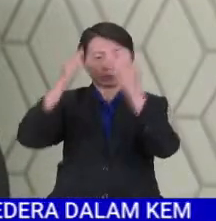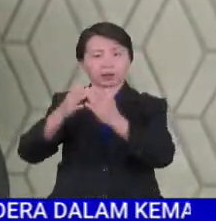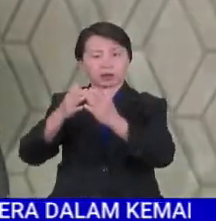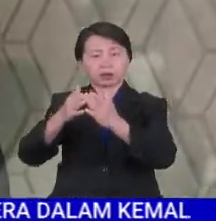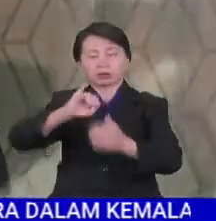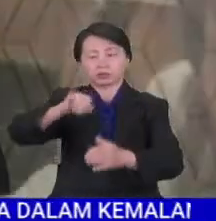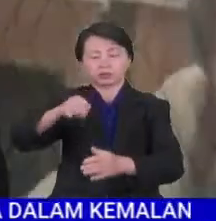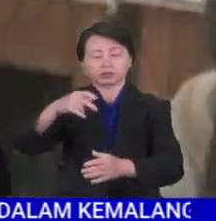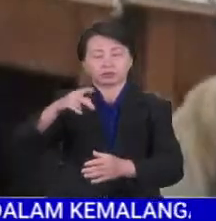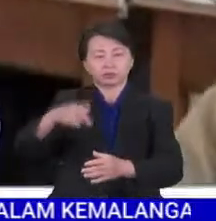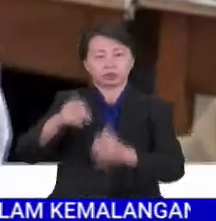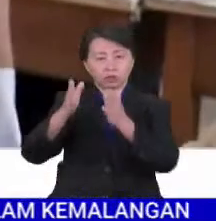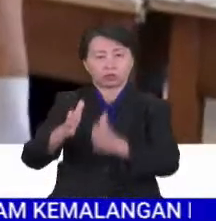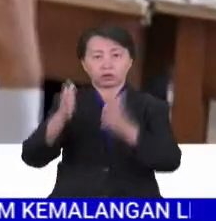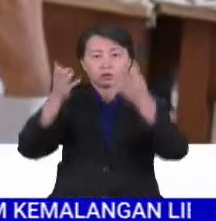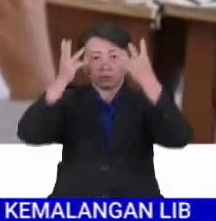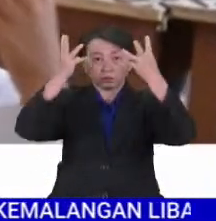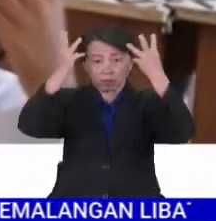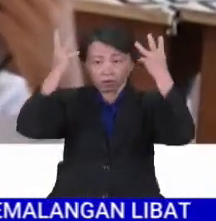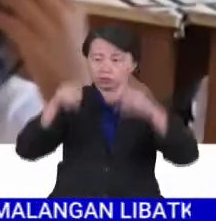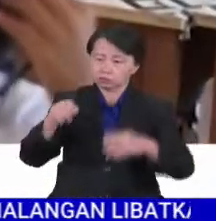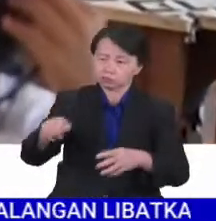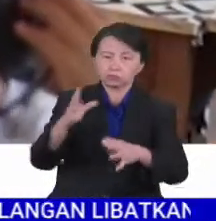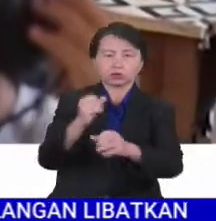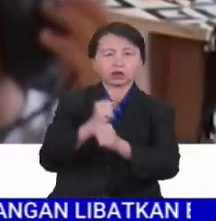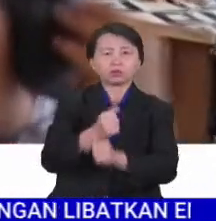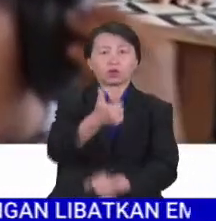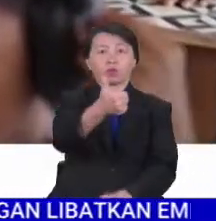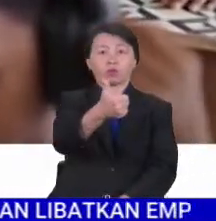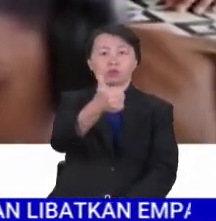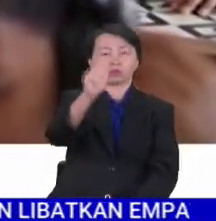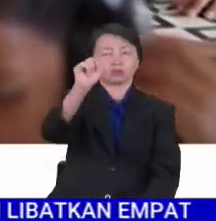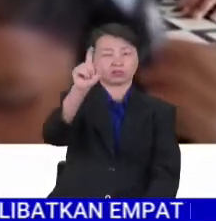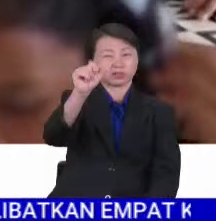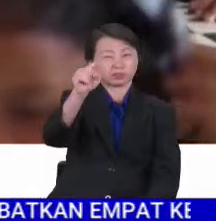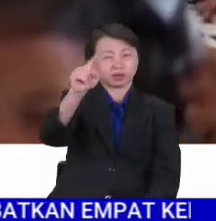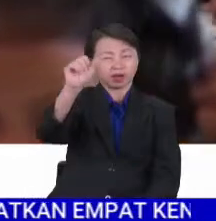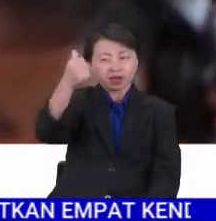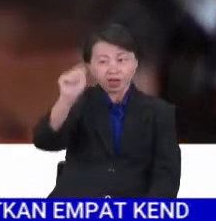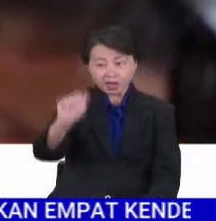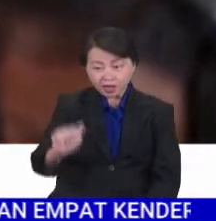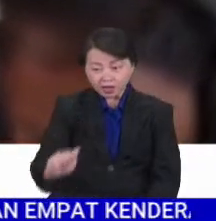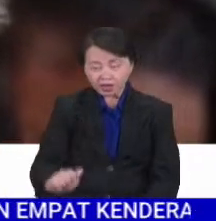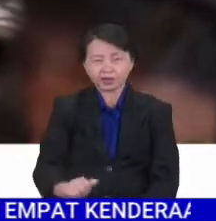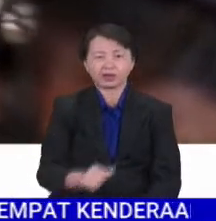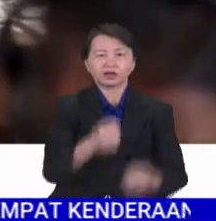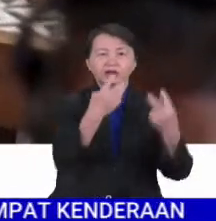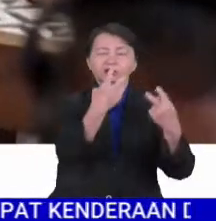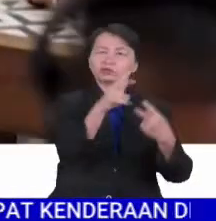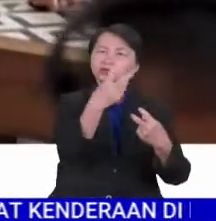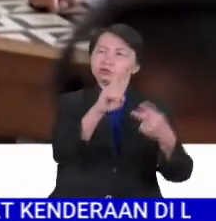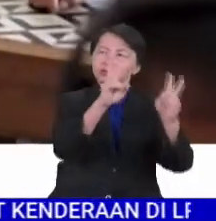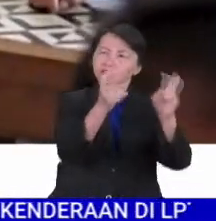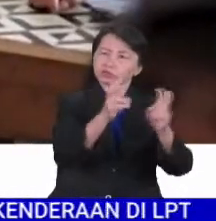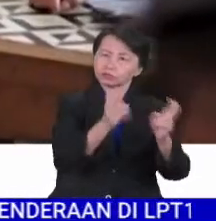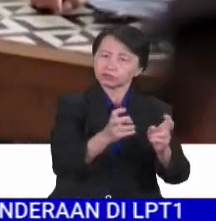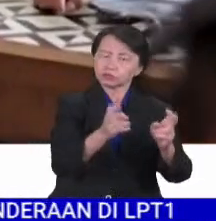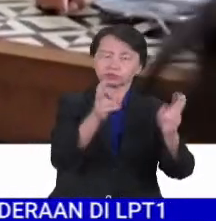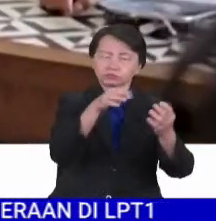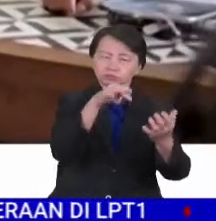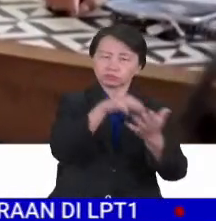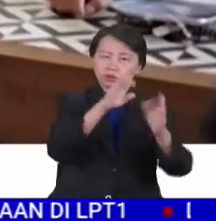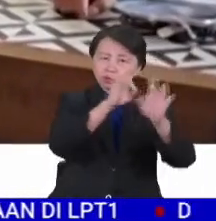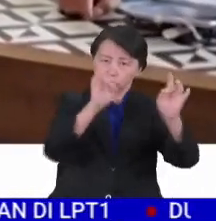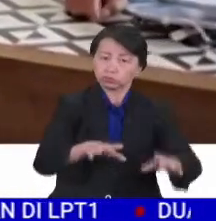asli lah, yang mana beliau mendapat 11 A ya, daripada 12 subjek dapat 11 A dan 1